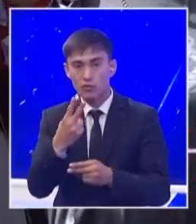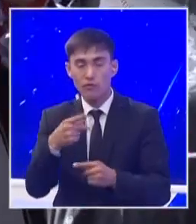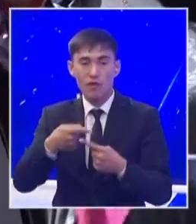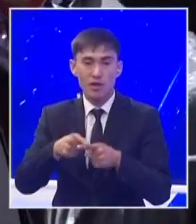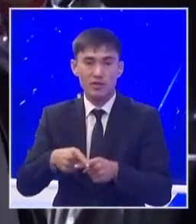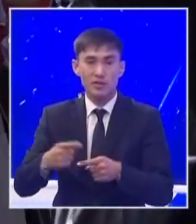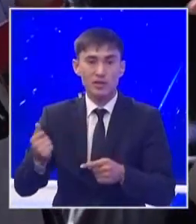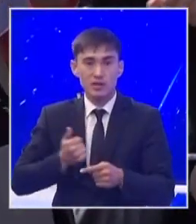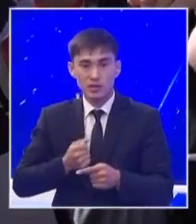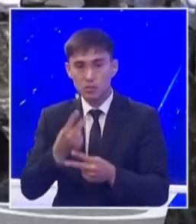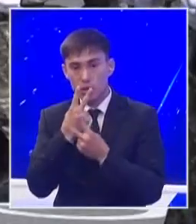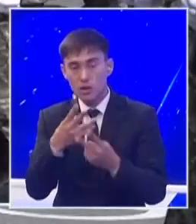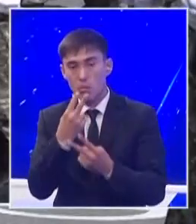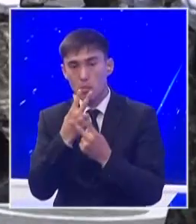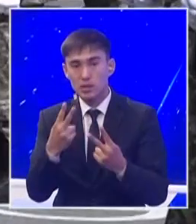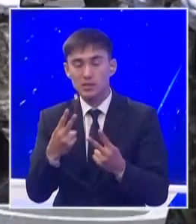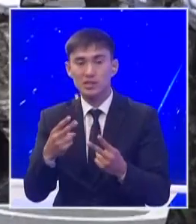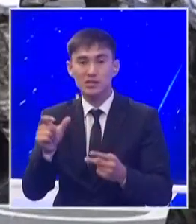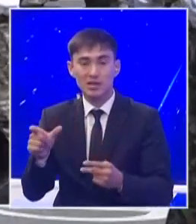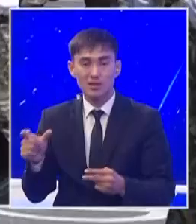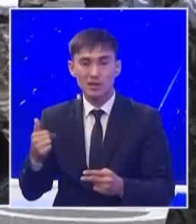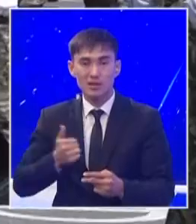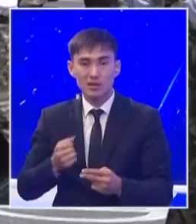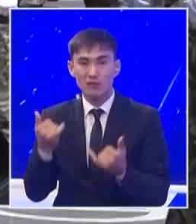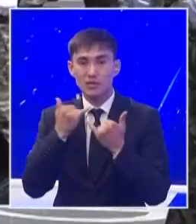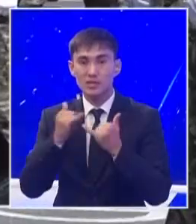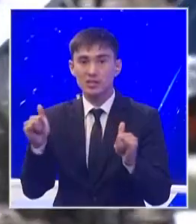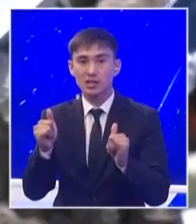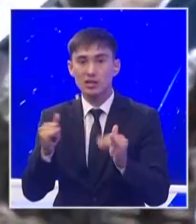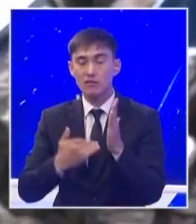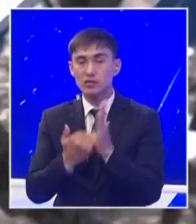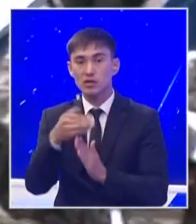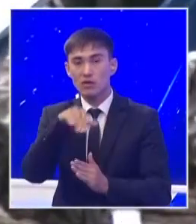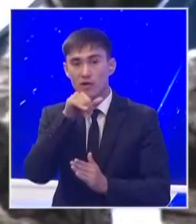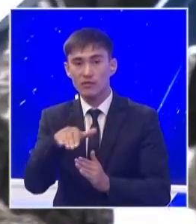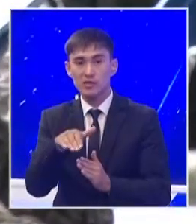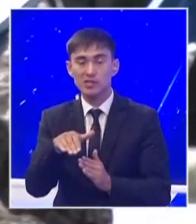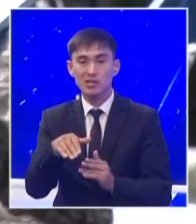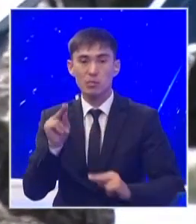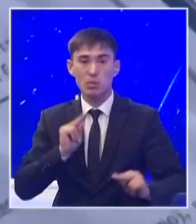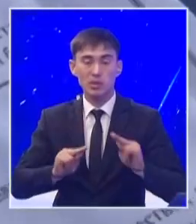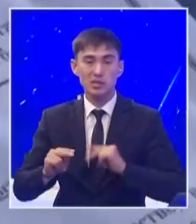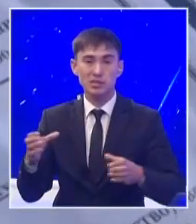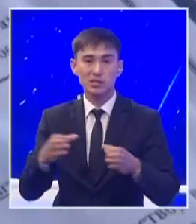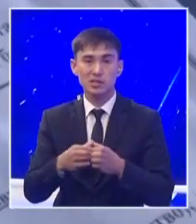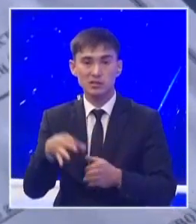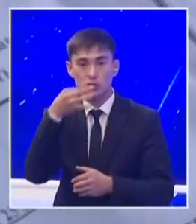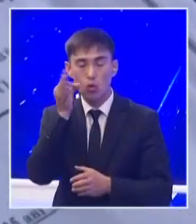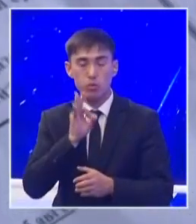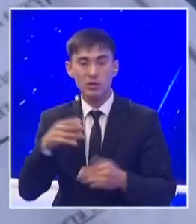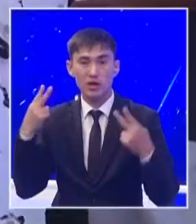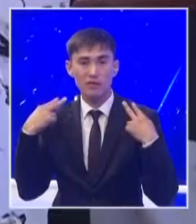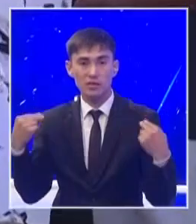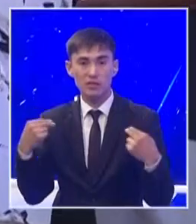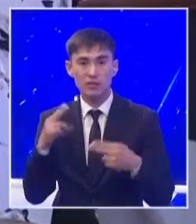военной технике смогли продемонстрировать солдаты. Восхитил и высококвалифицированный преподавательский состав из опытных